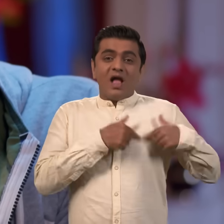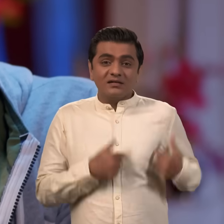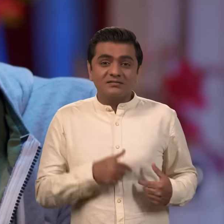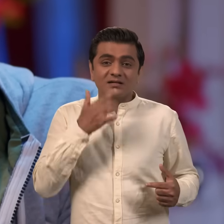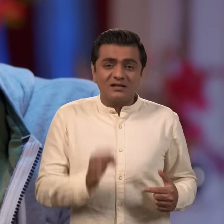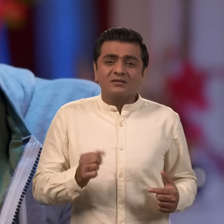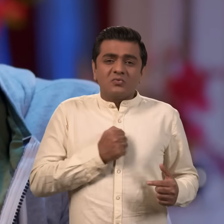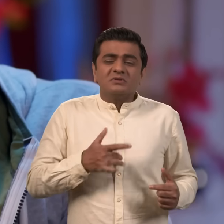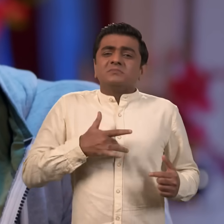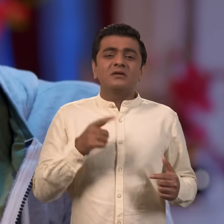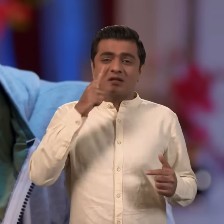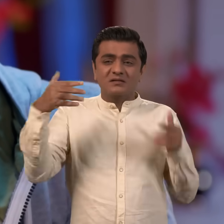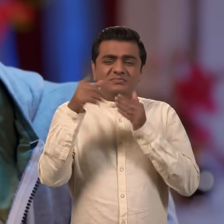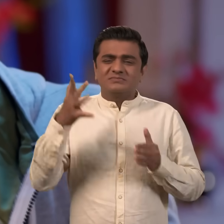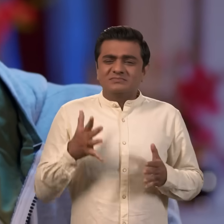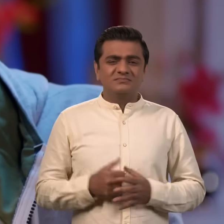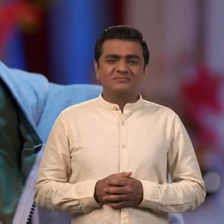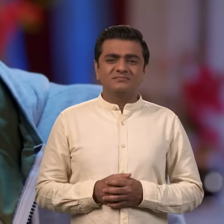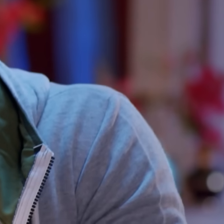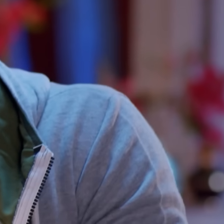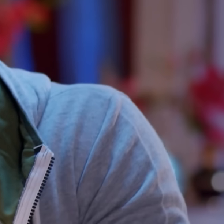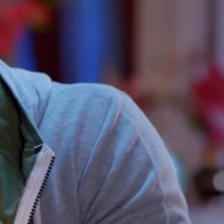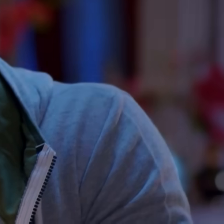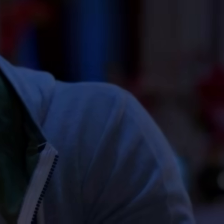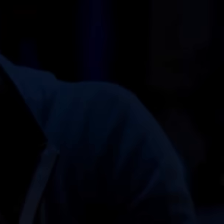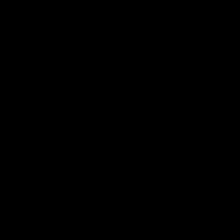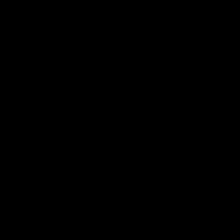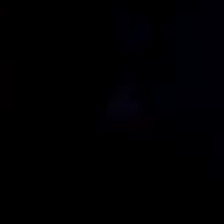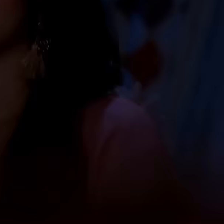दिल से दादू, कल मेरा मन नहीं है मिलने का।